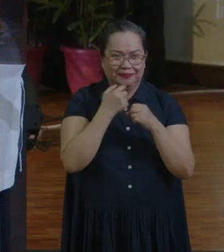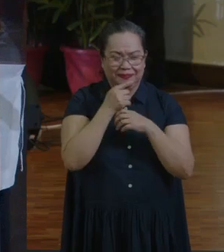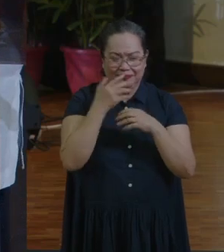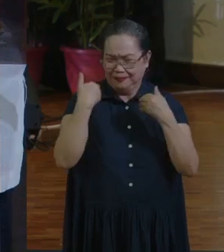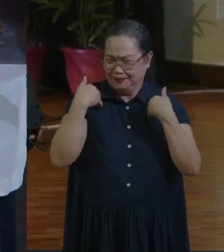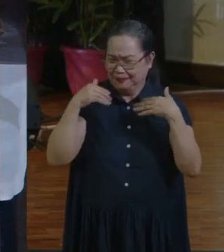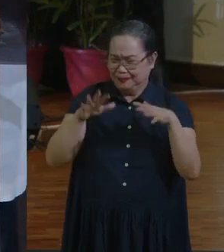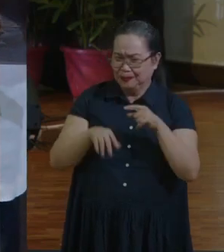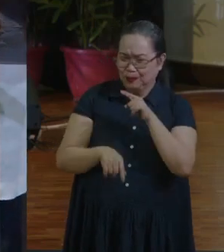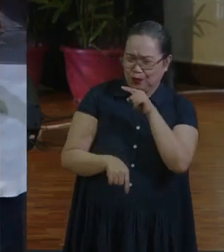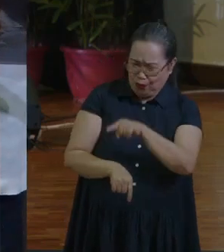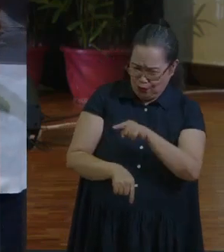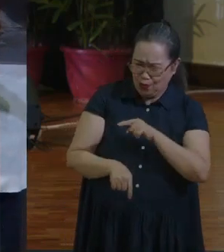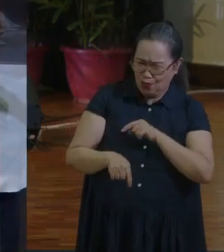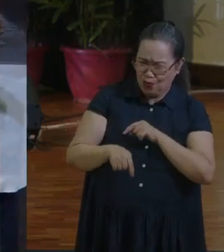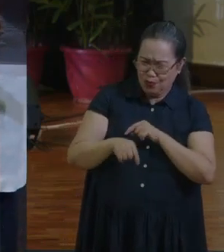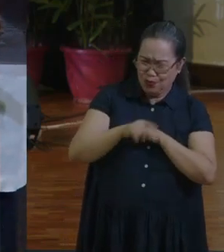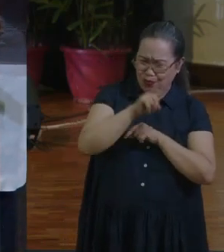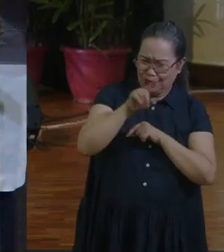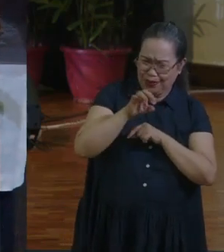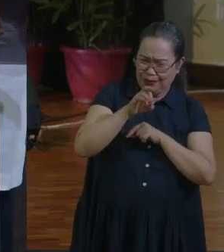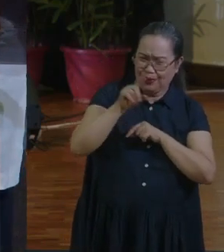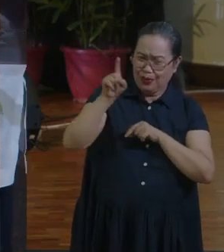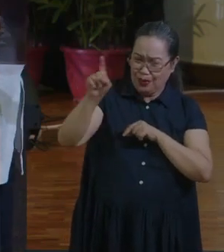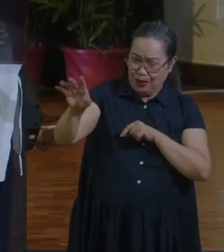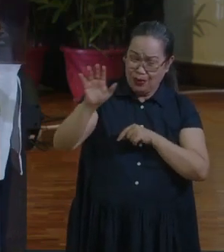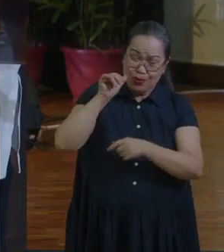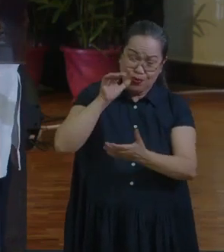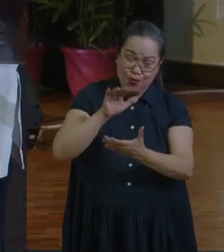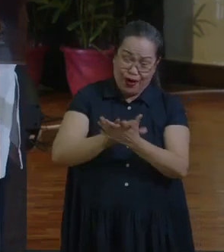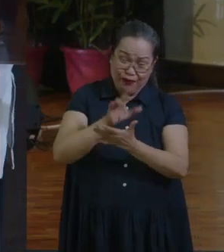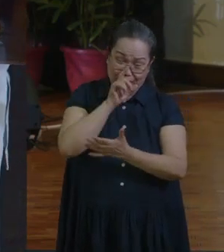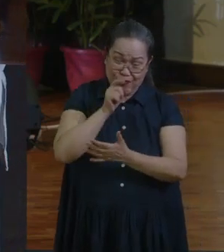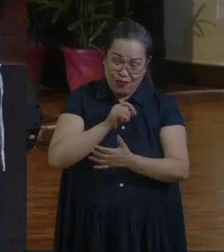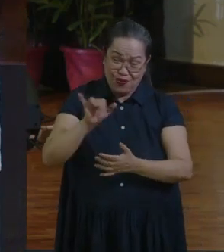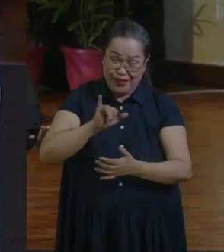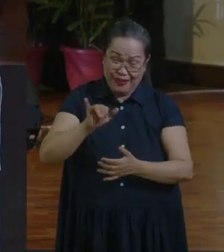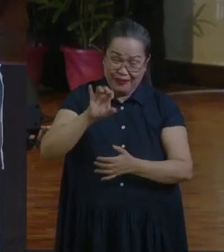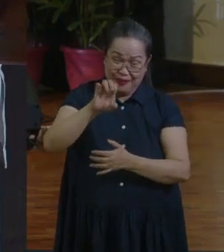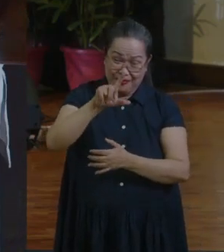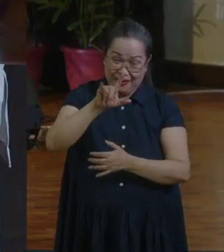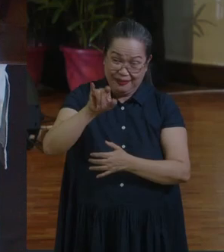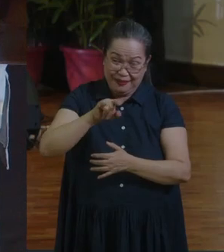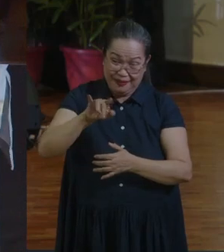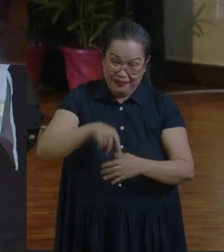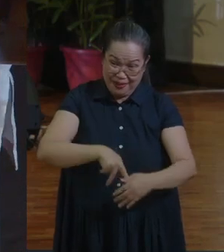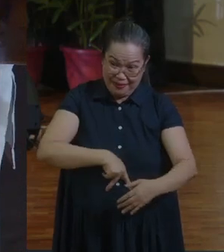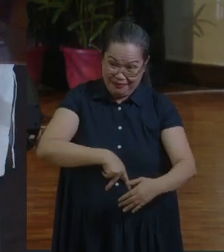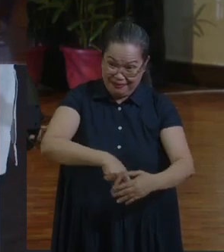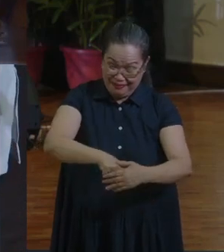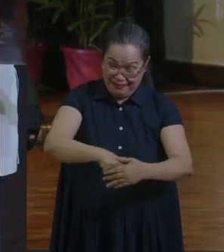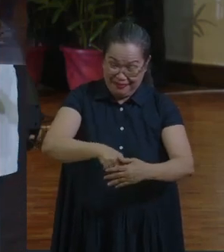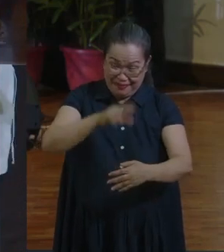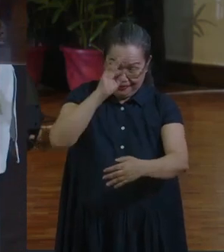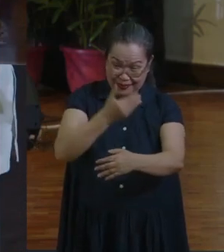kanya, "Your prayer has been heard, and your wife Elizabeth will bear you a son, and you shall call his name John."